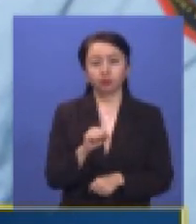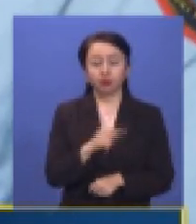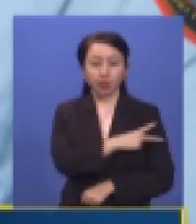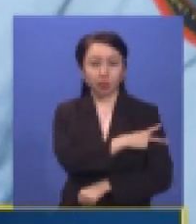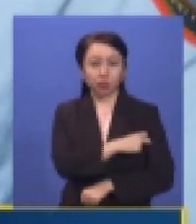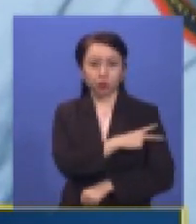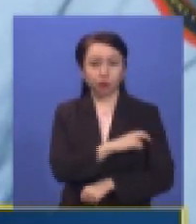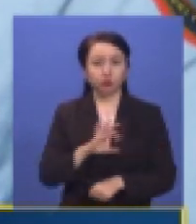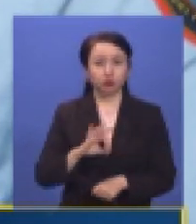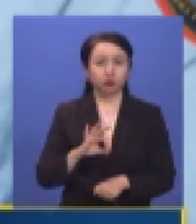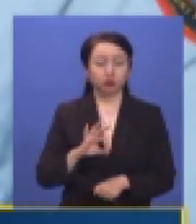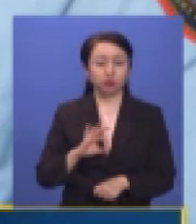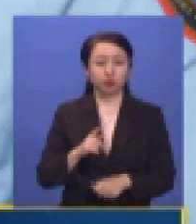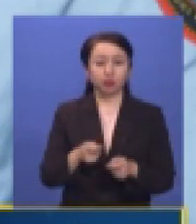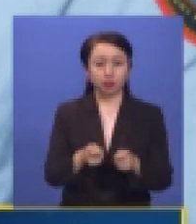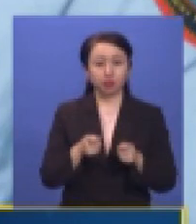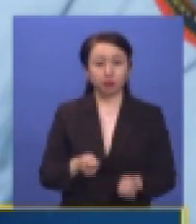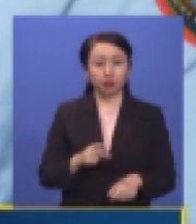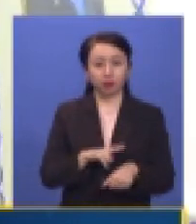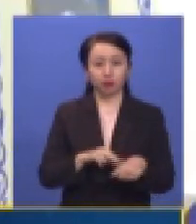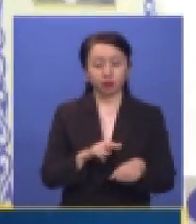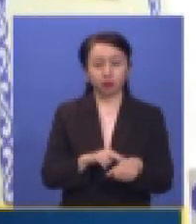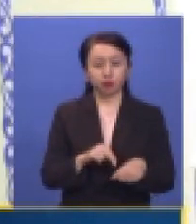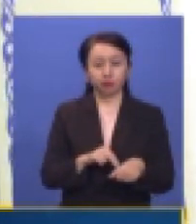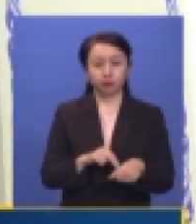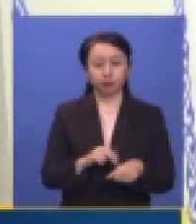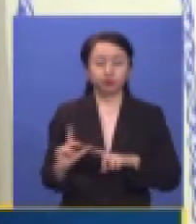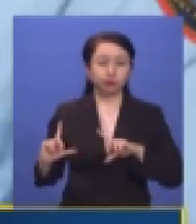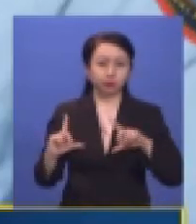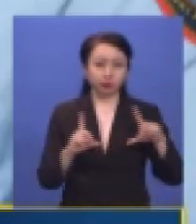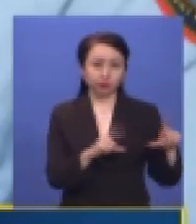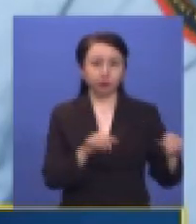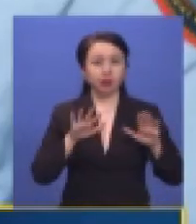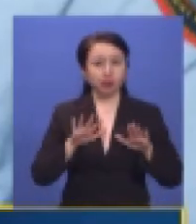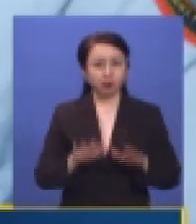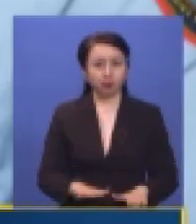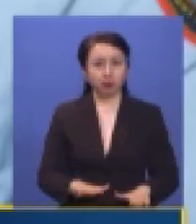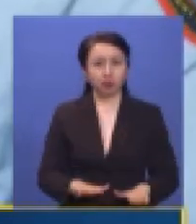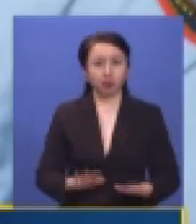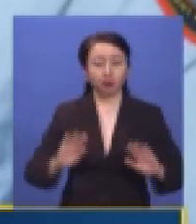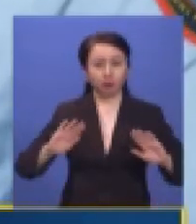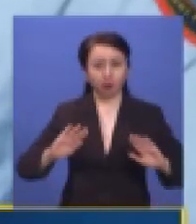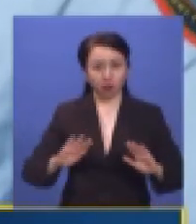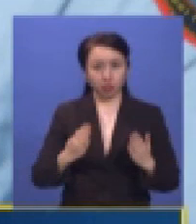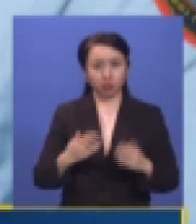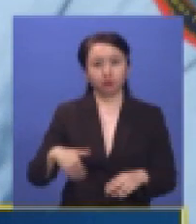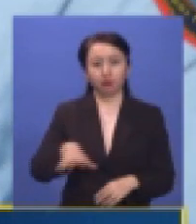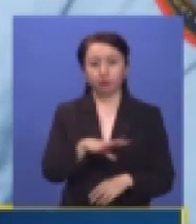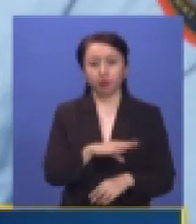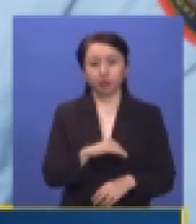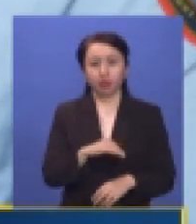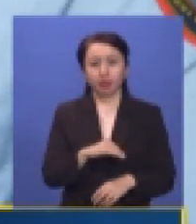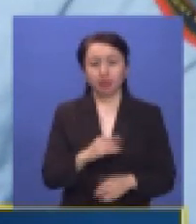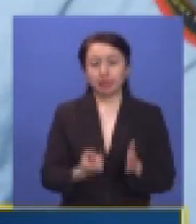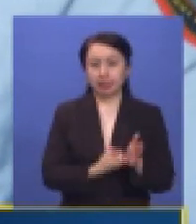дежурного СОК департамента полиции. Выезжая на место происшествия вместе со